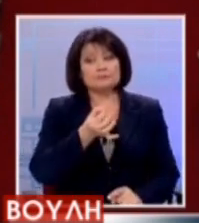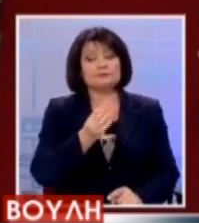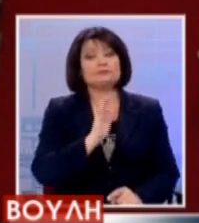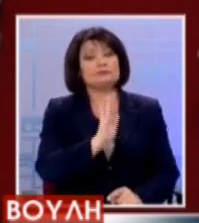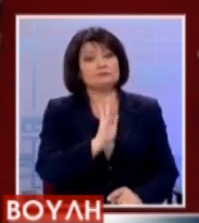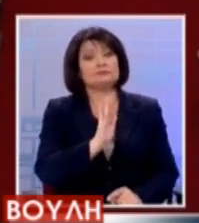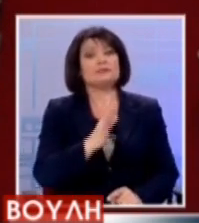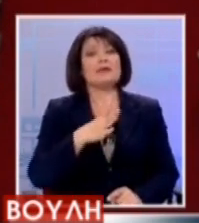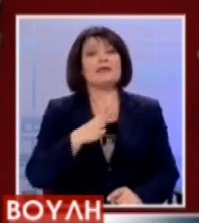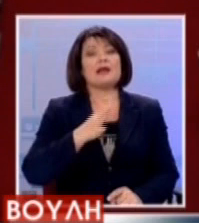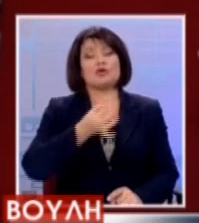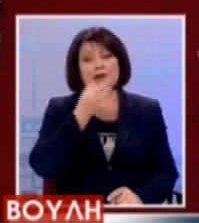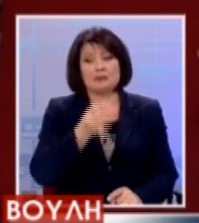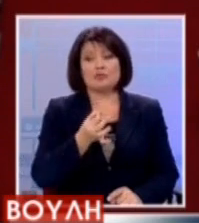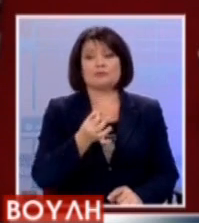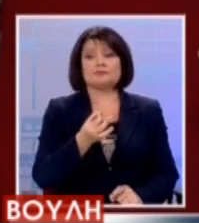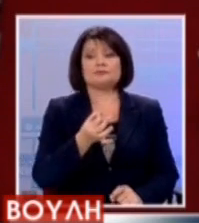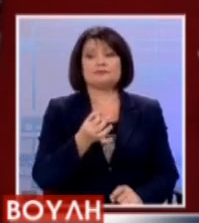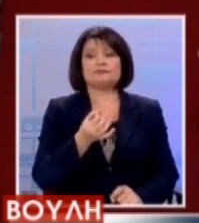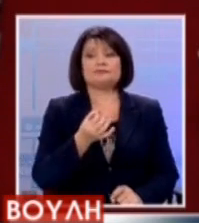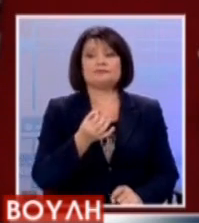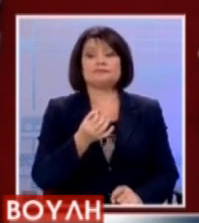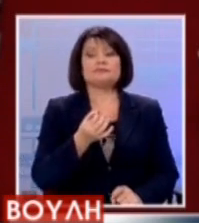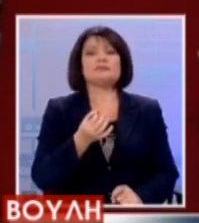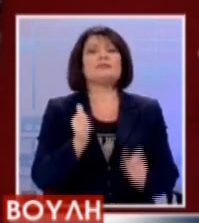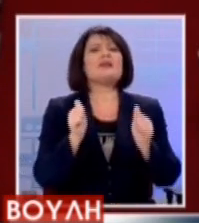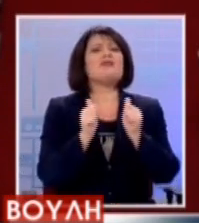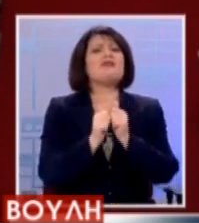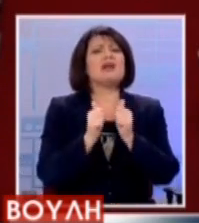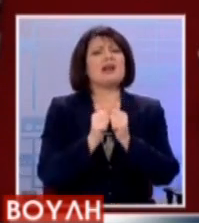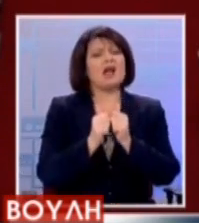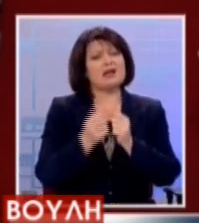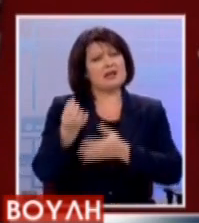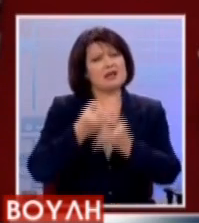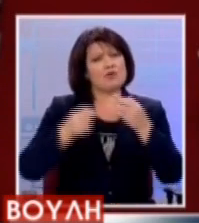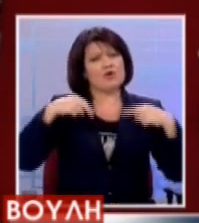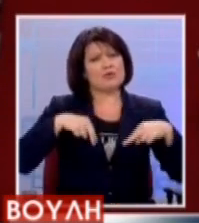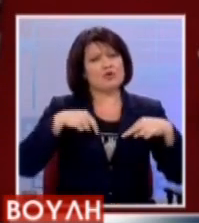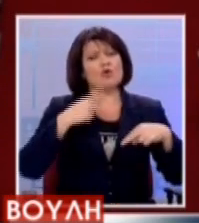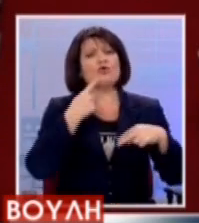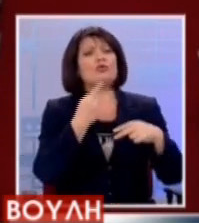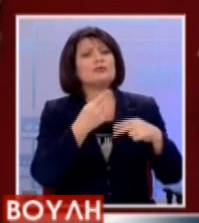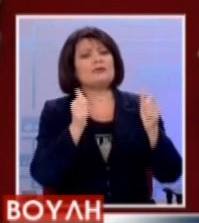Μέχρι τότε, κύριε Πρόεδρε, θα ήθελα να κάνω, επειδή είχε ένα φιλικό τόνο η παρέμβαση του κυρίου Σταμάτη,